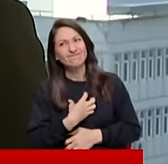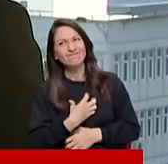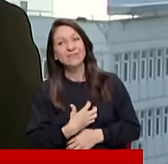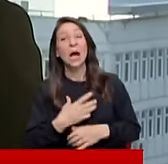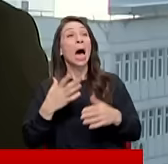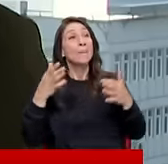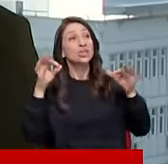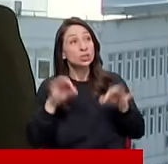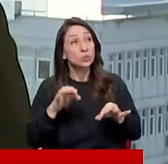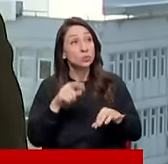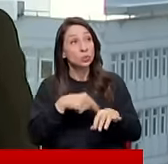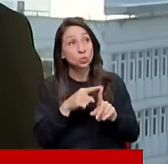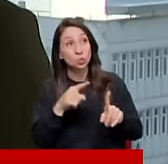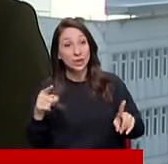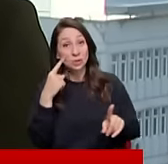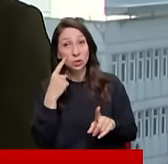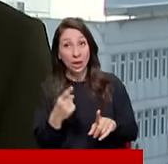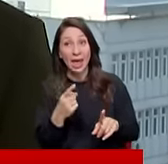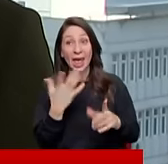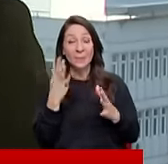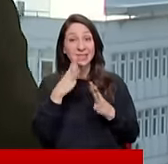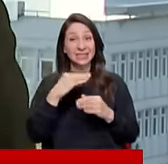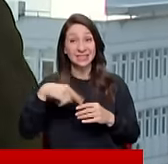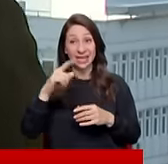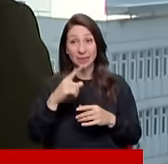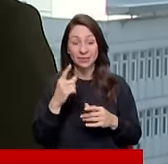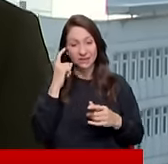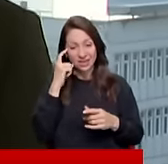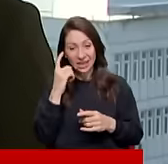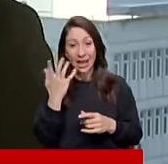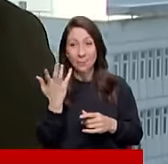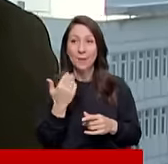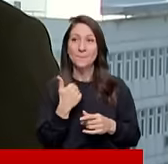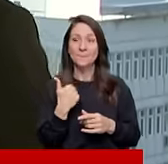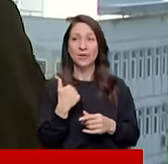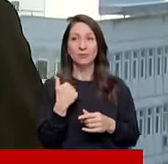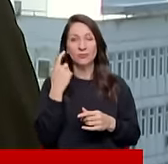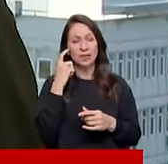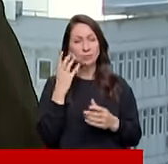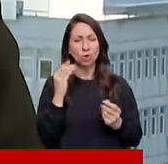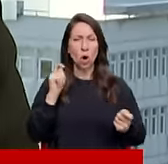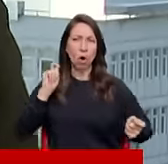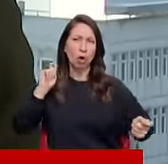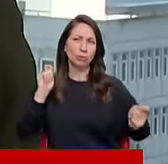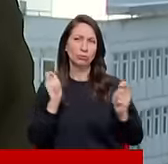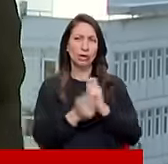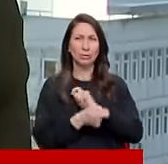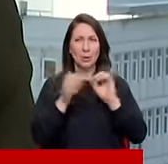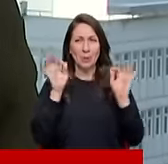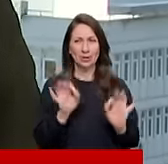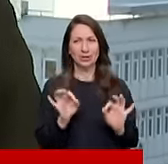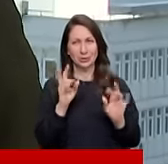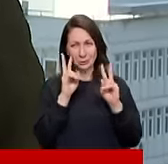ama şimdi bu süreç boyunca hem insanlarımızın fikirleri hem de benim fikrim çok daha başka bir